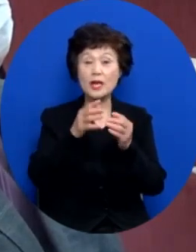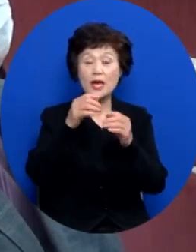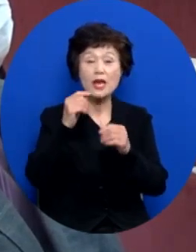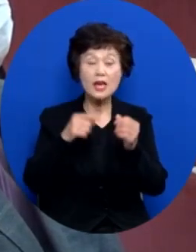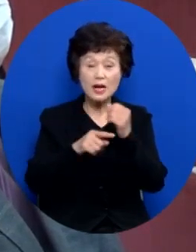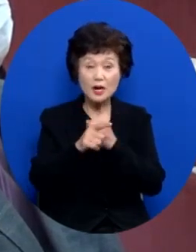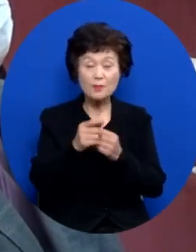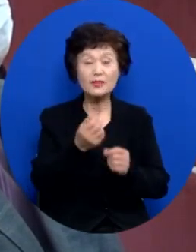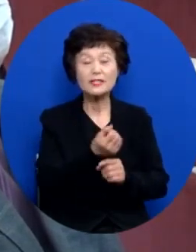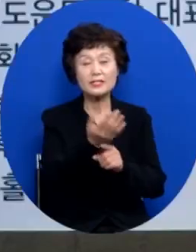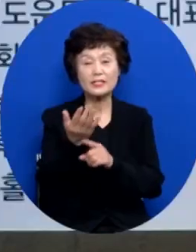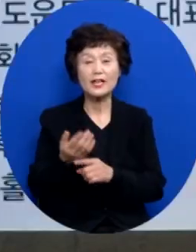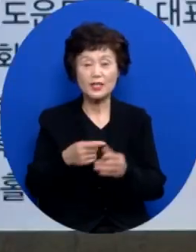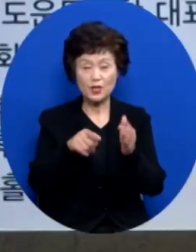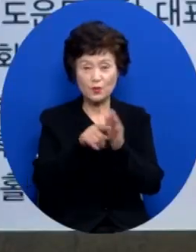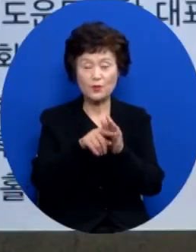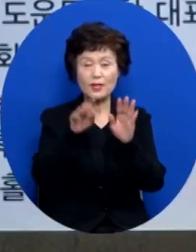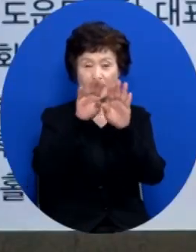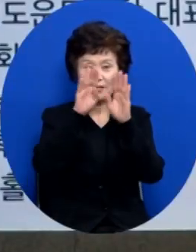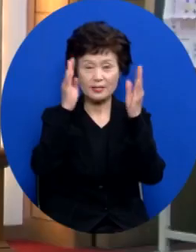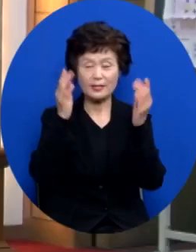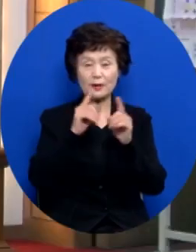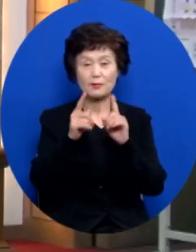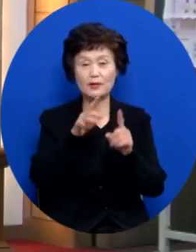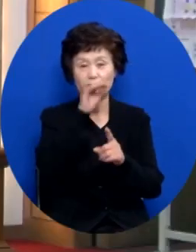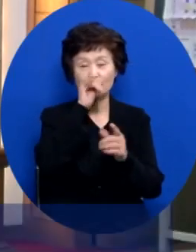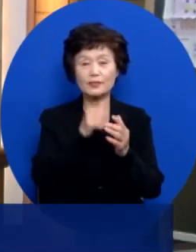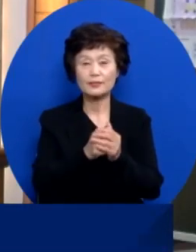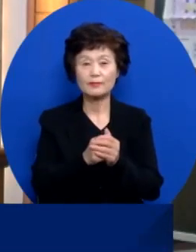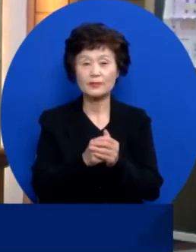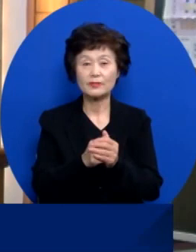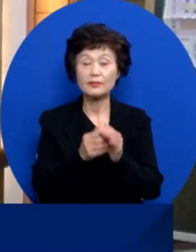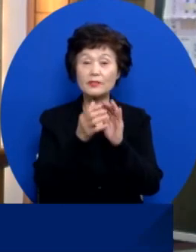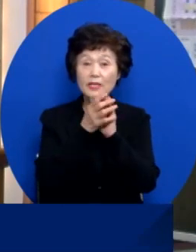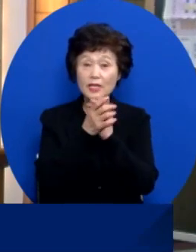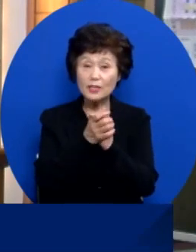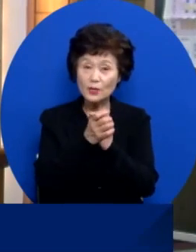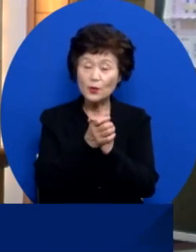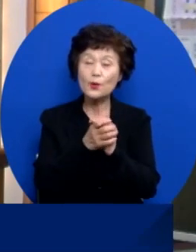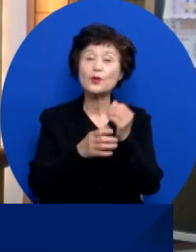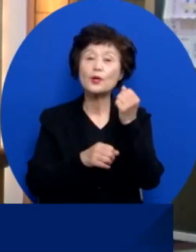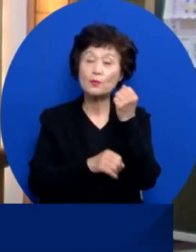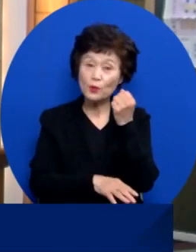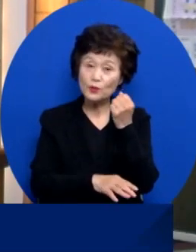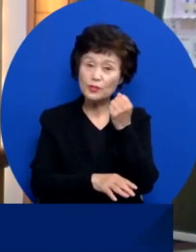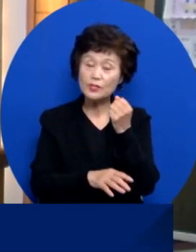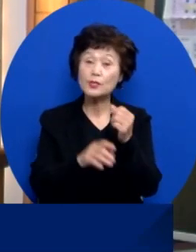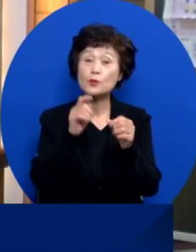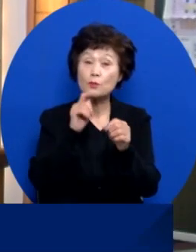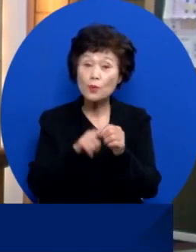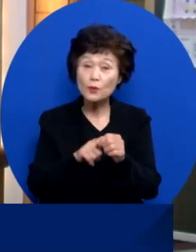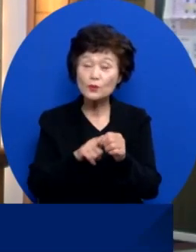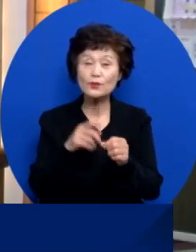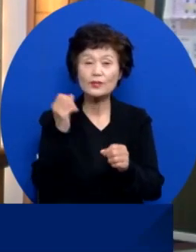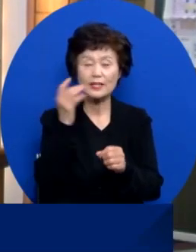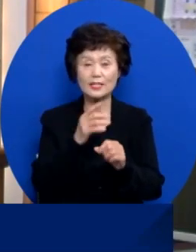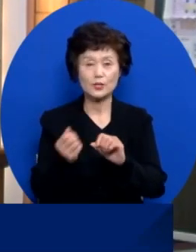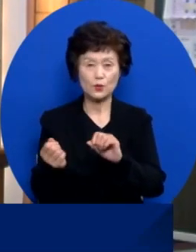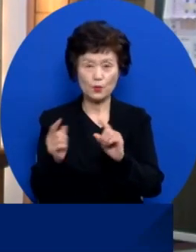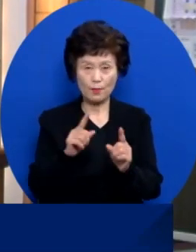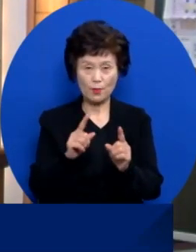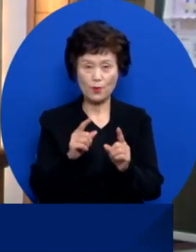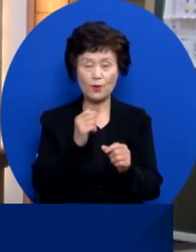위해 이번 세미나를 마련했습니다 기도의 본질 기도의 목적을 다시 한번